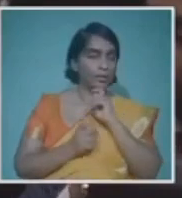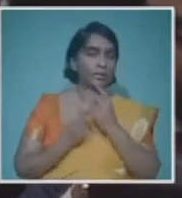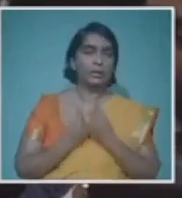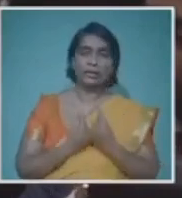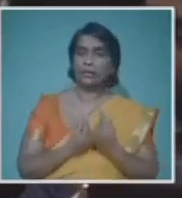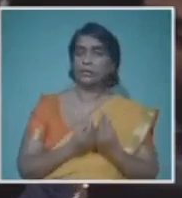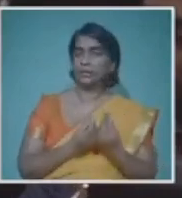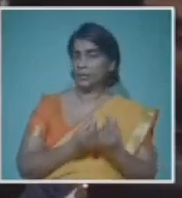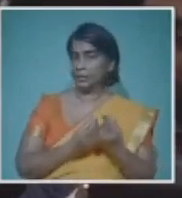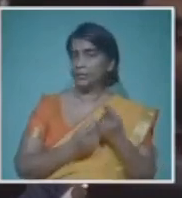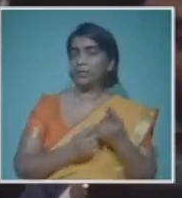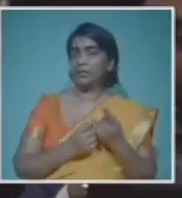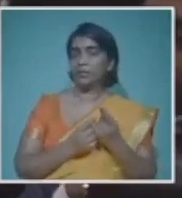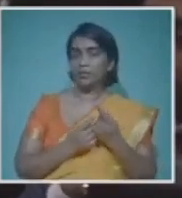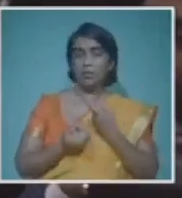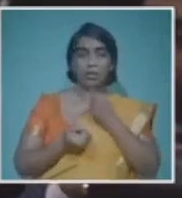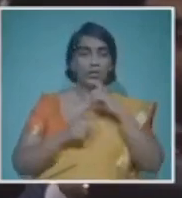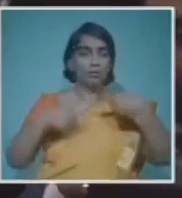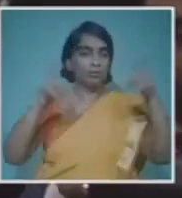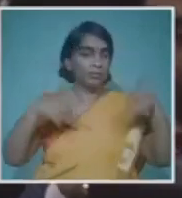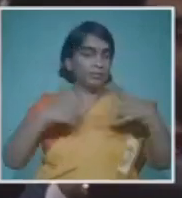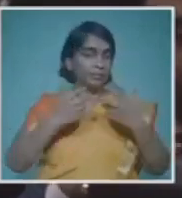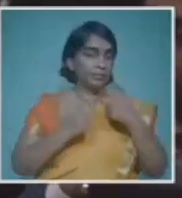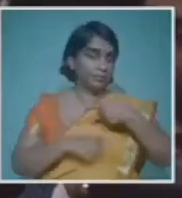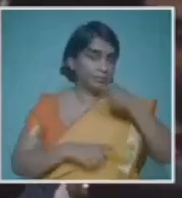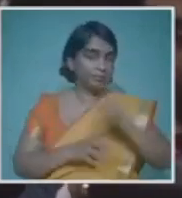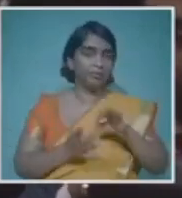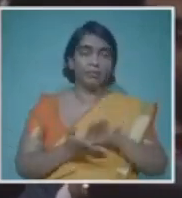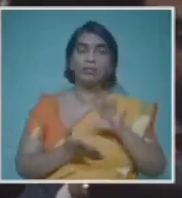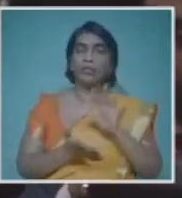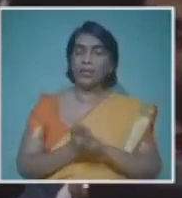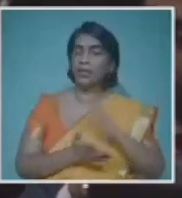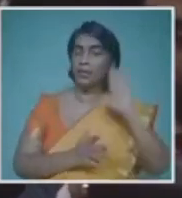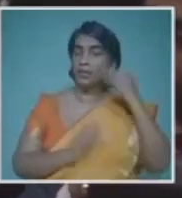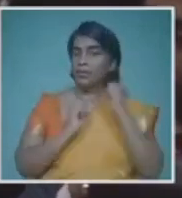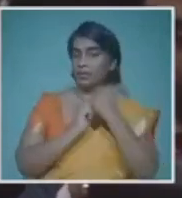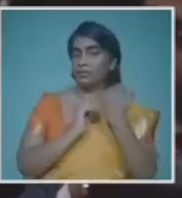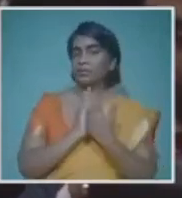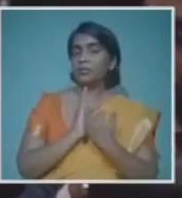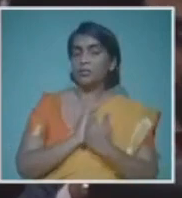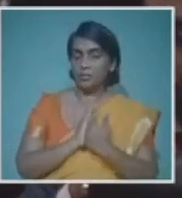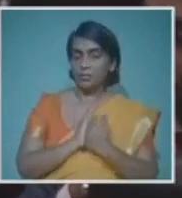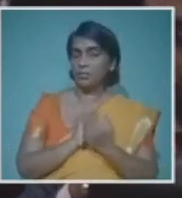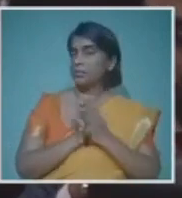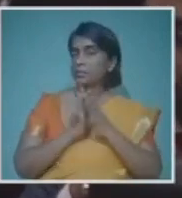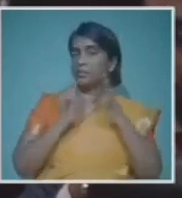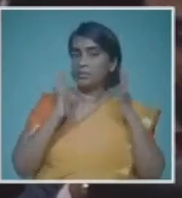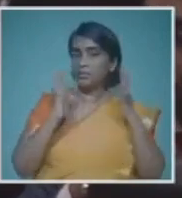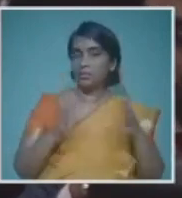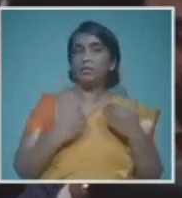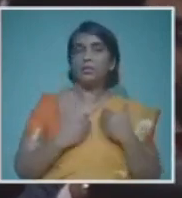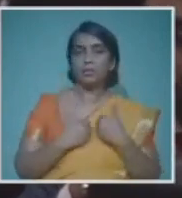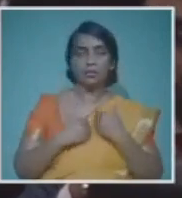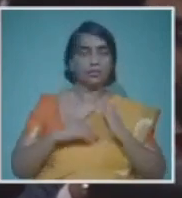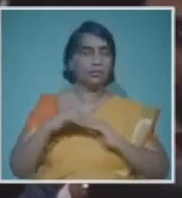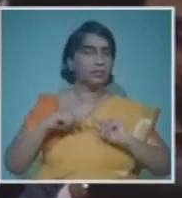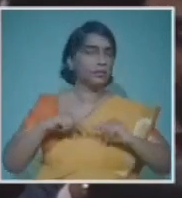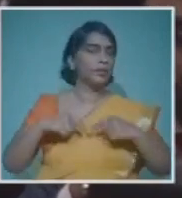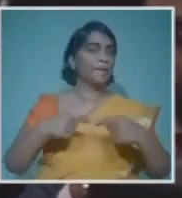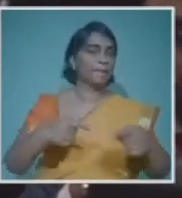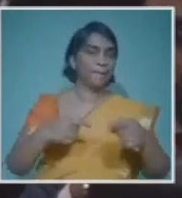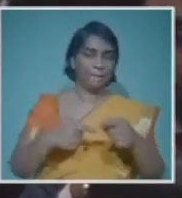ඉක්මනට අසා තීන්දු කිරීම සඳහා විශේෂ වැඩපිළිවෙළවල් ගණනාවක් අපි ක්‍රියාත්මක